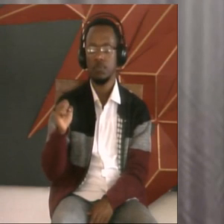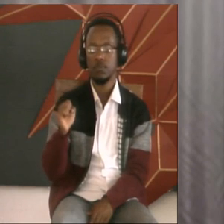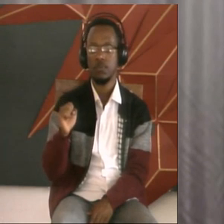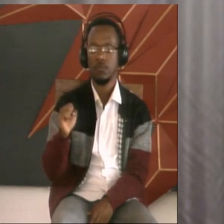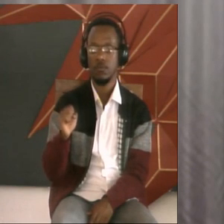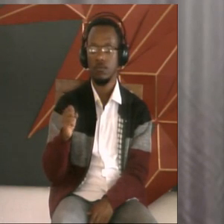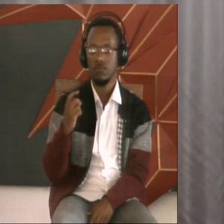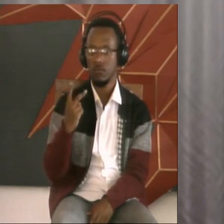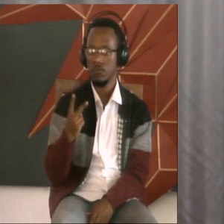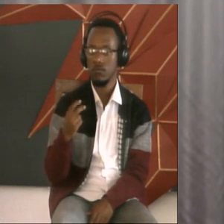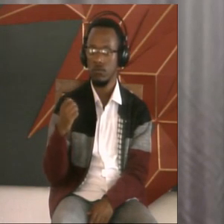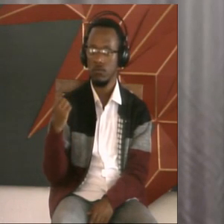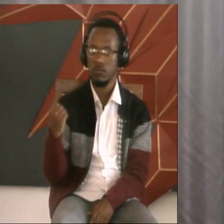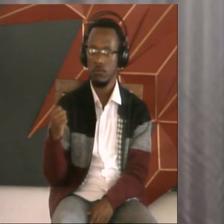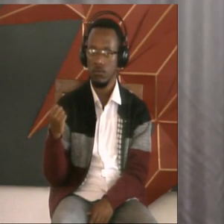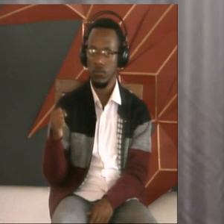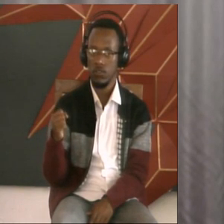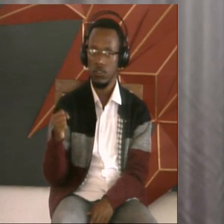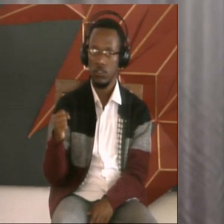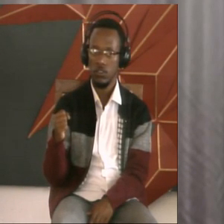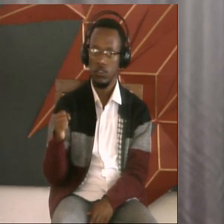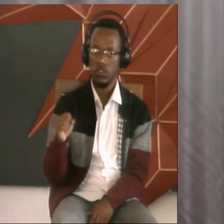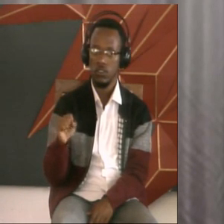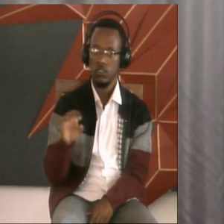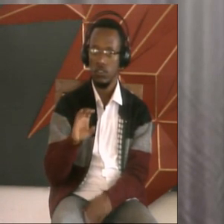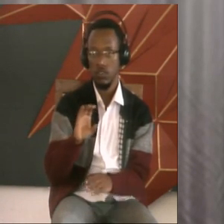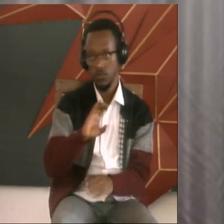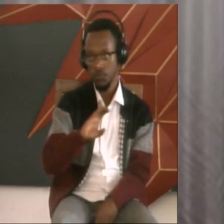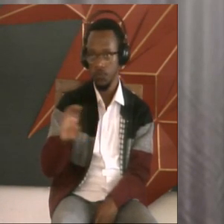25 du verset 1